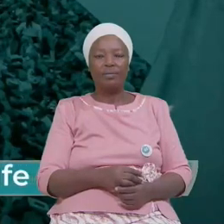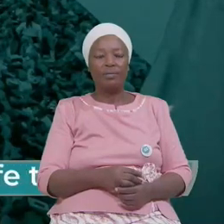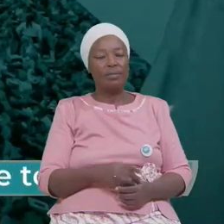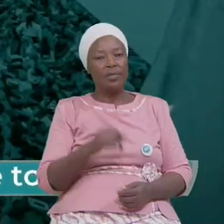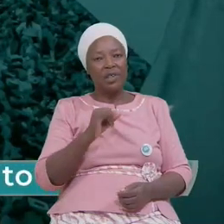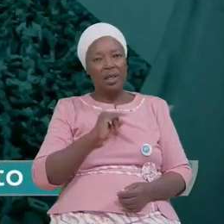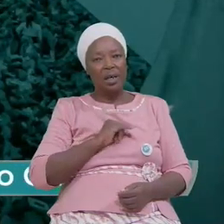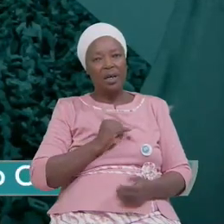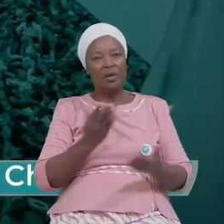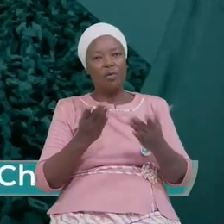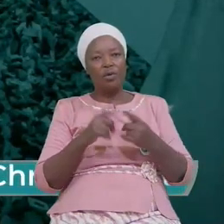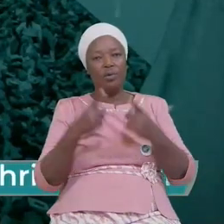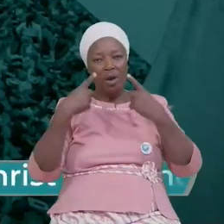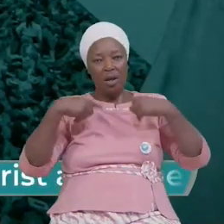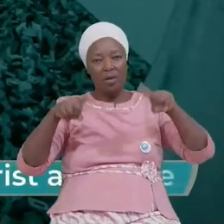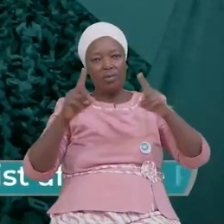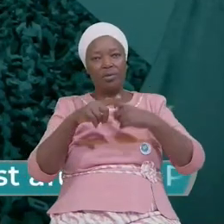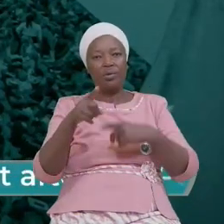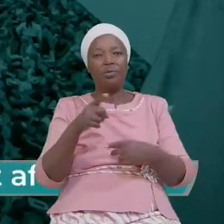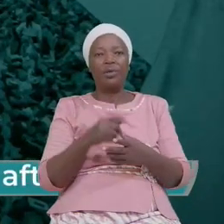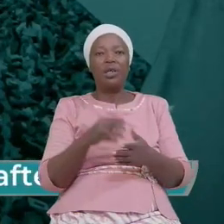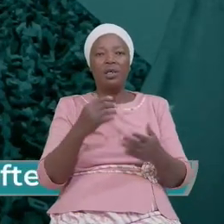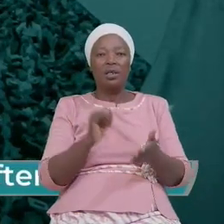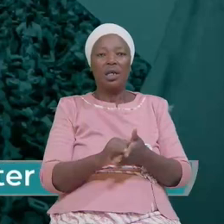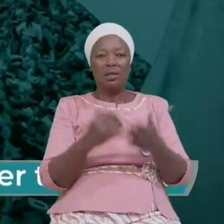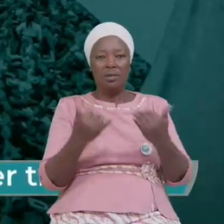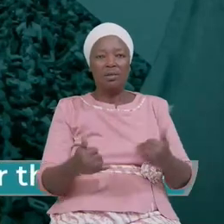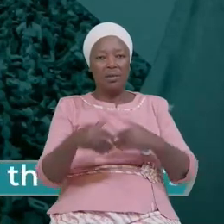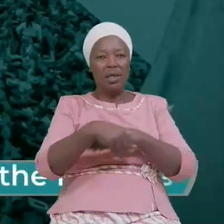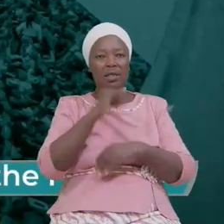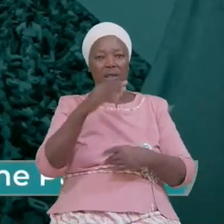Je veux vous annoncer que ce soir est spécial.